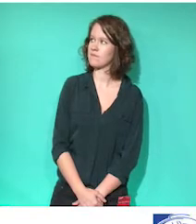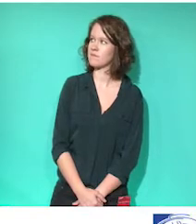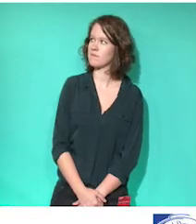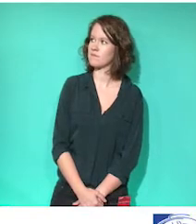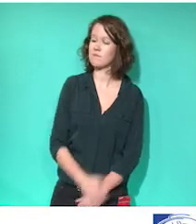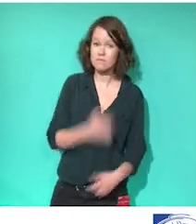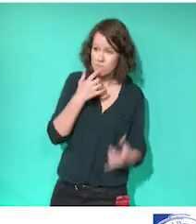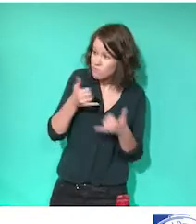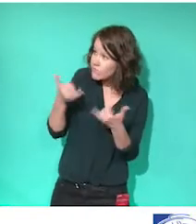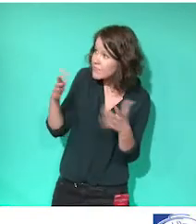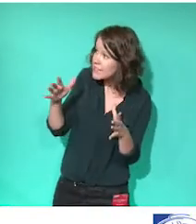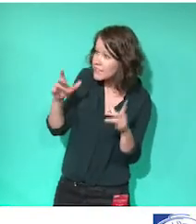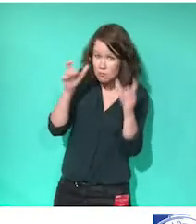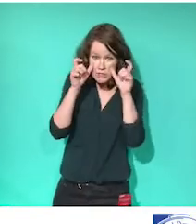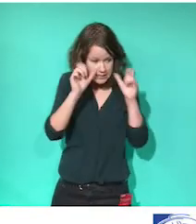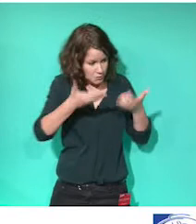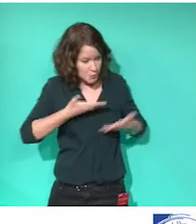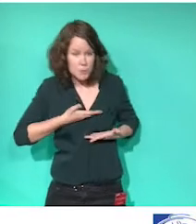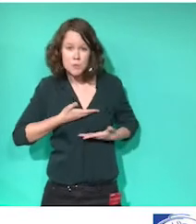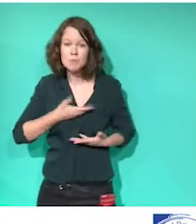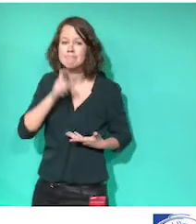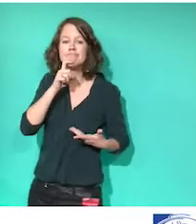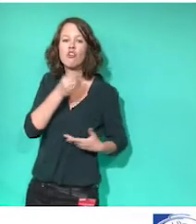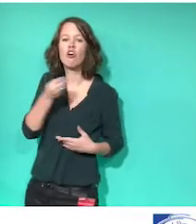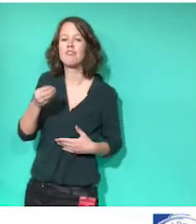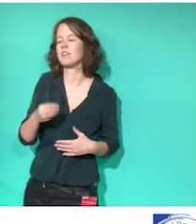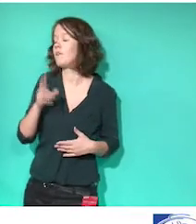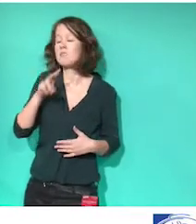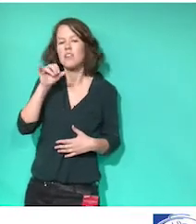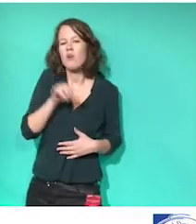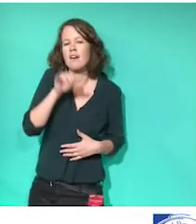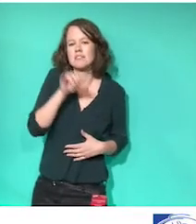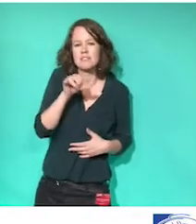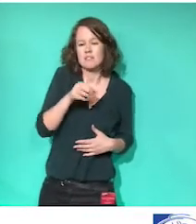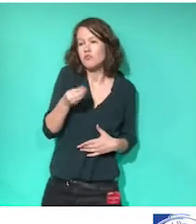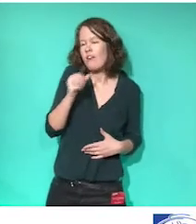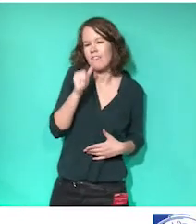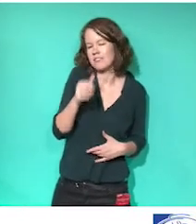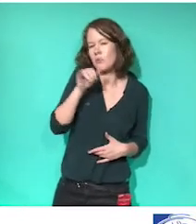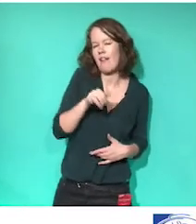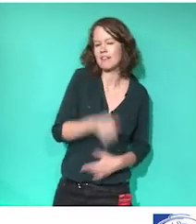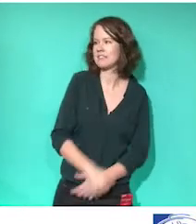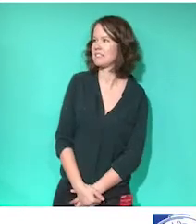Voilà. Est-ce qu'elle a reçu son prix, Maudit? Maudit. Non, on ne te l'a pas donné. C'est dégueulasse, quand même.